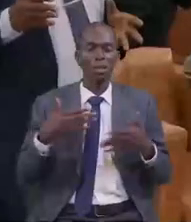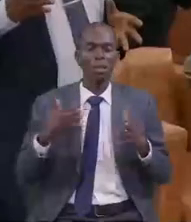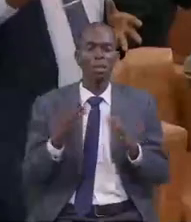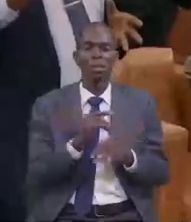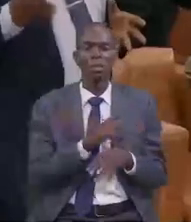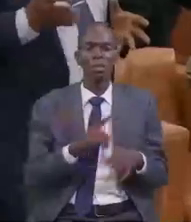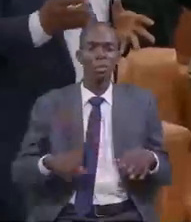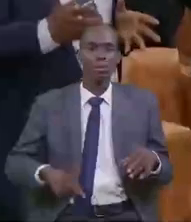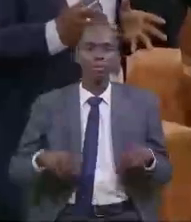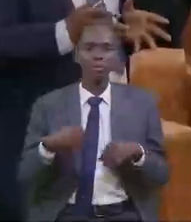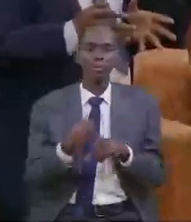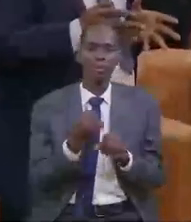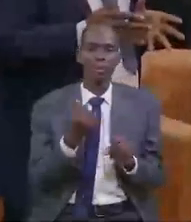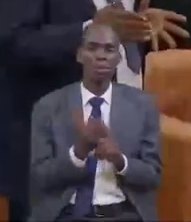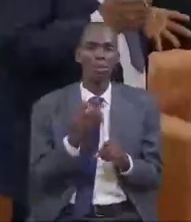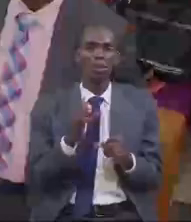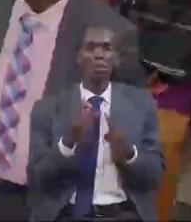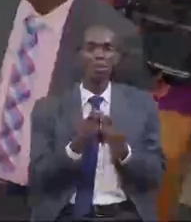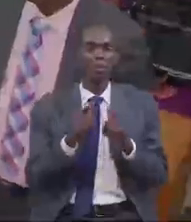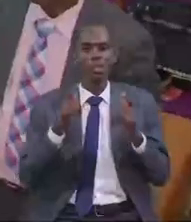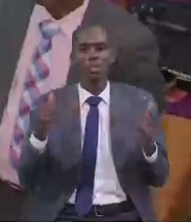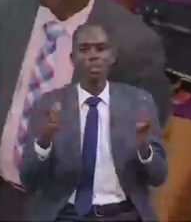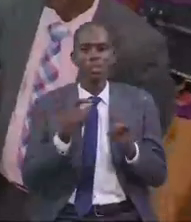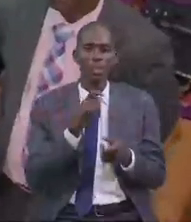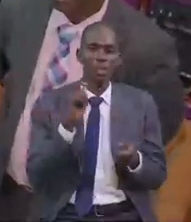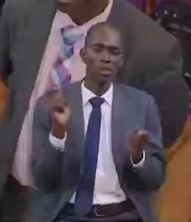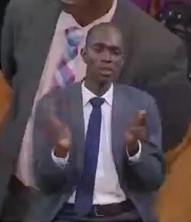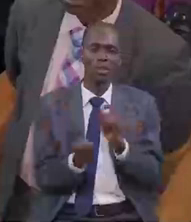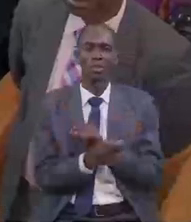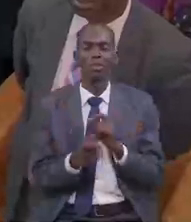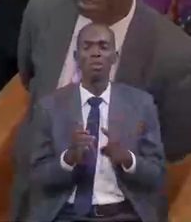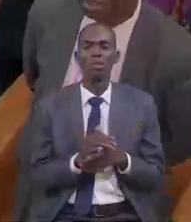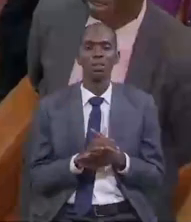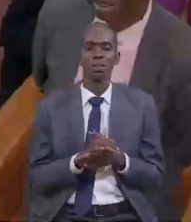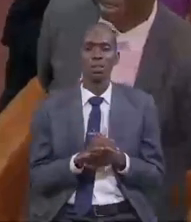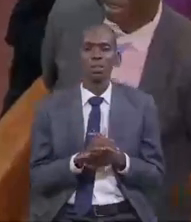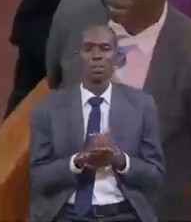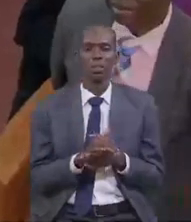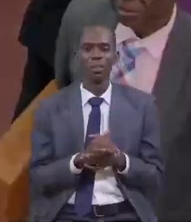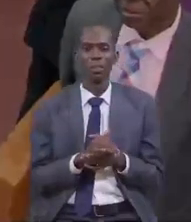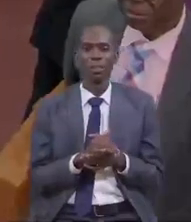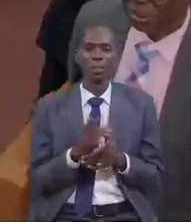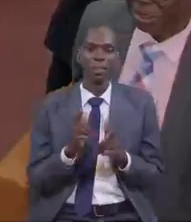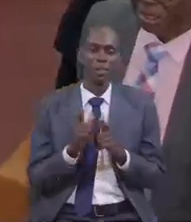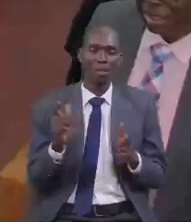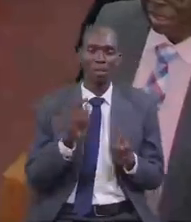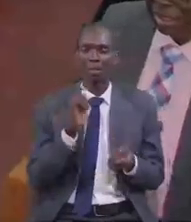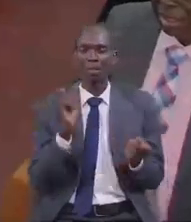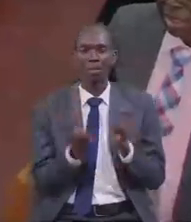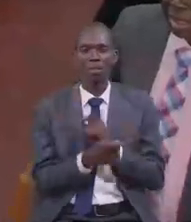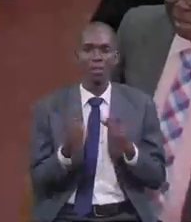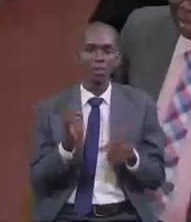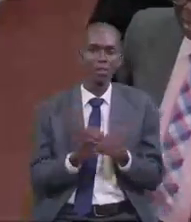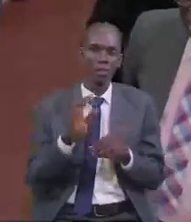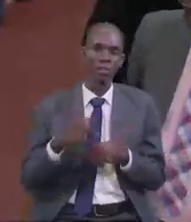fasse, qu'il apporte un changement défini, qu'il apporte une transformation à votre